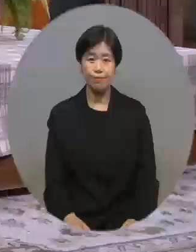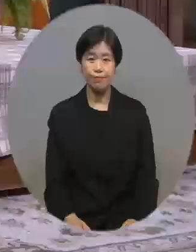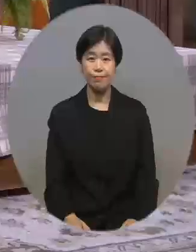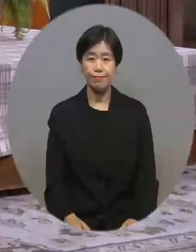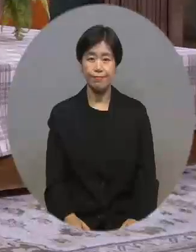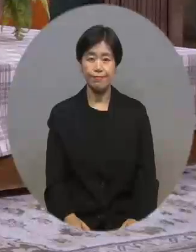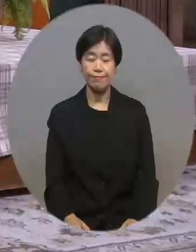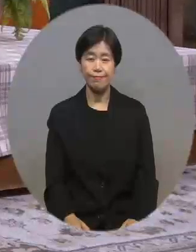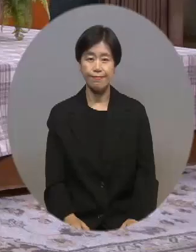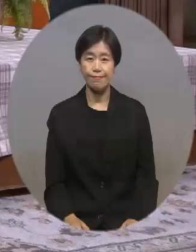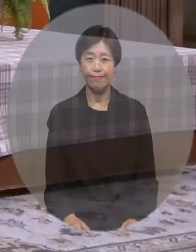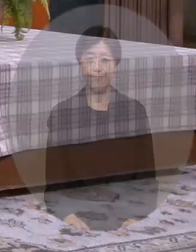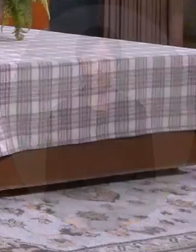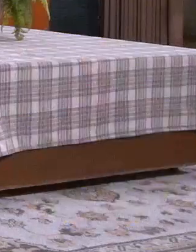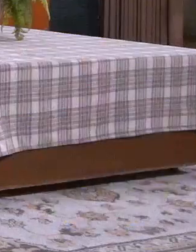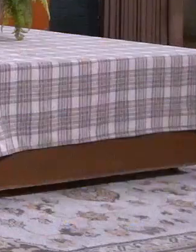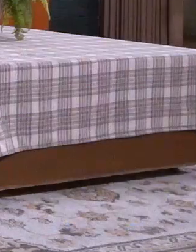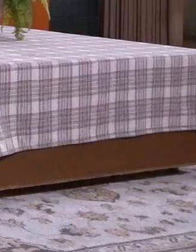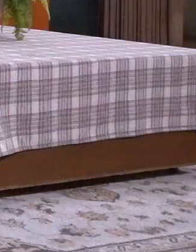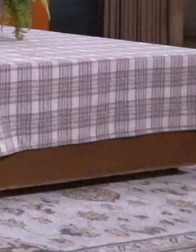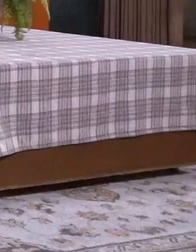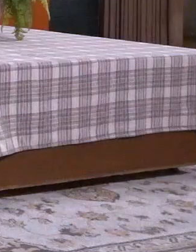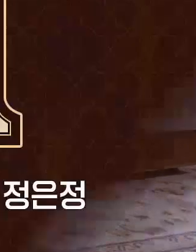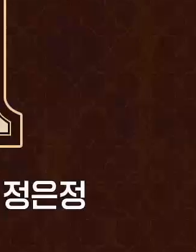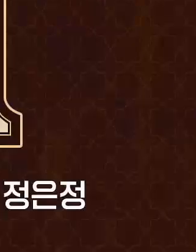통일 담담.